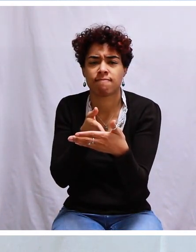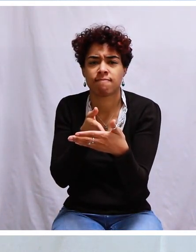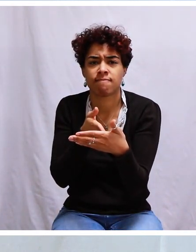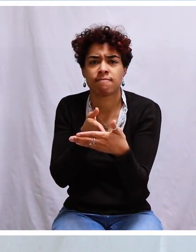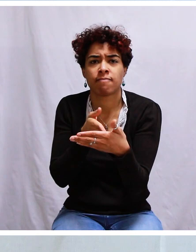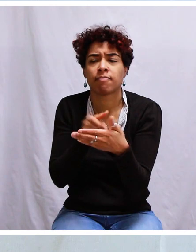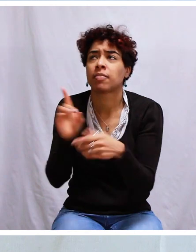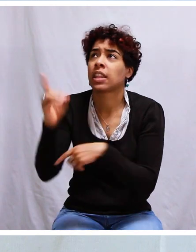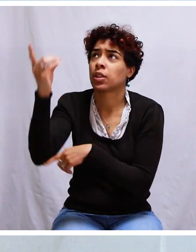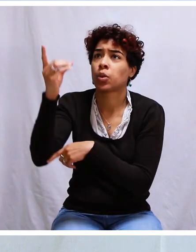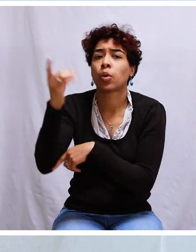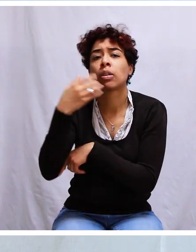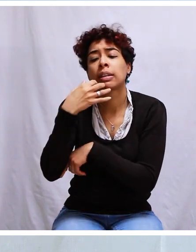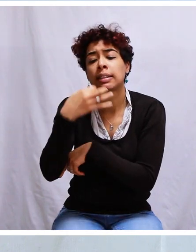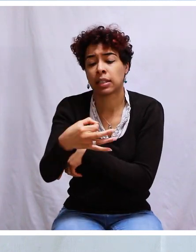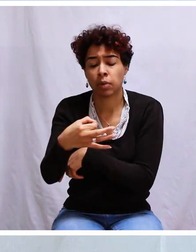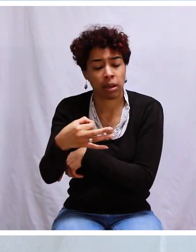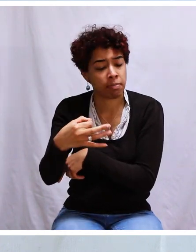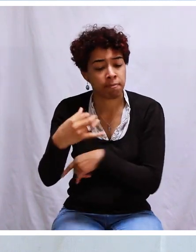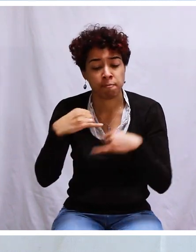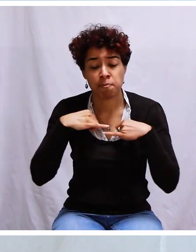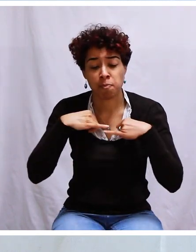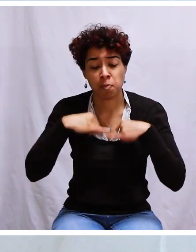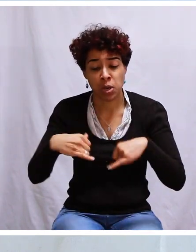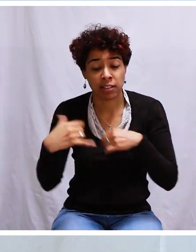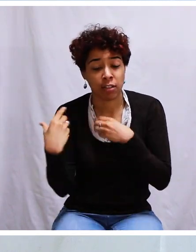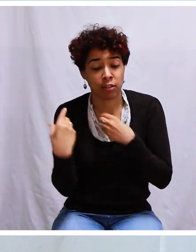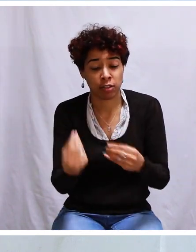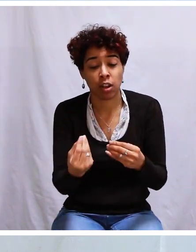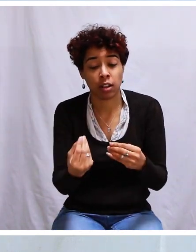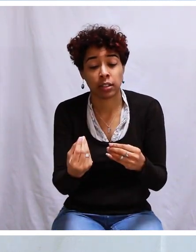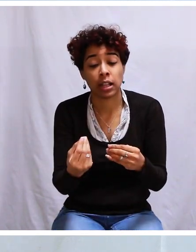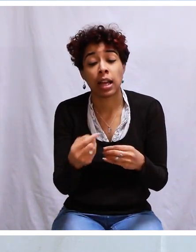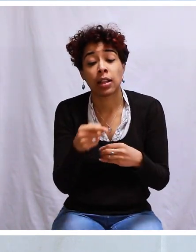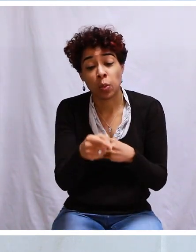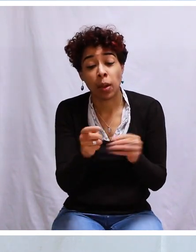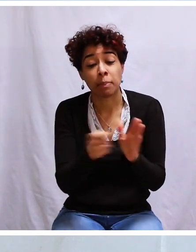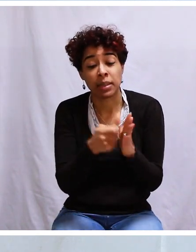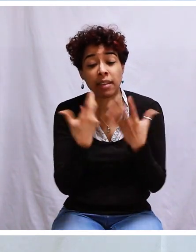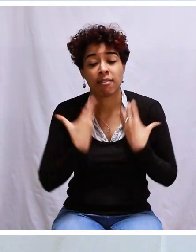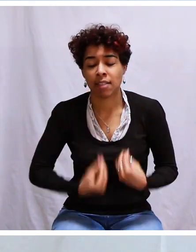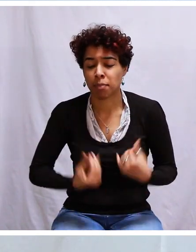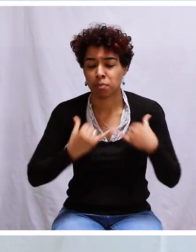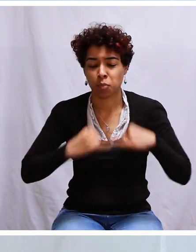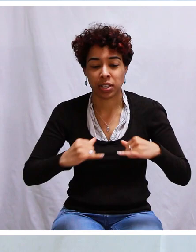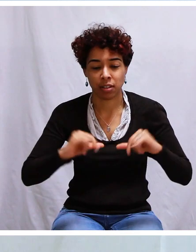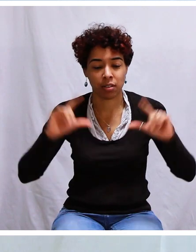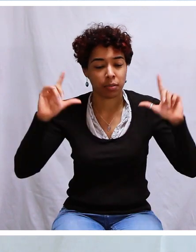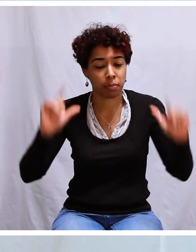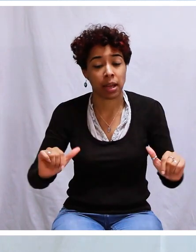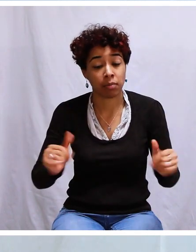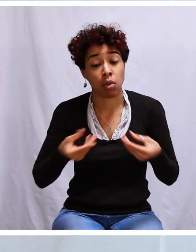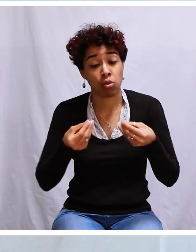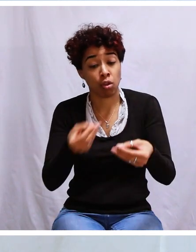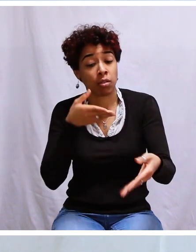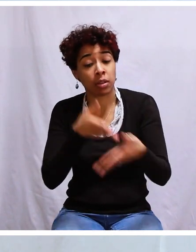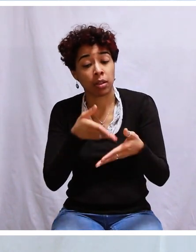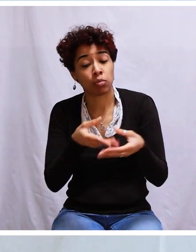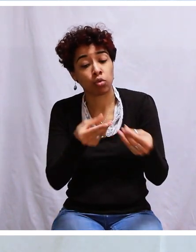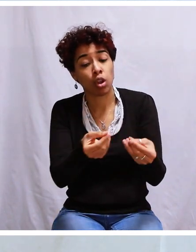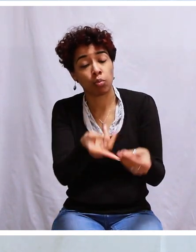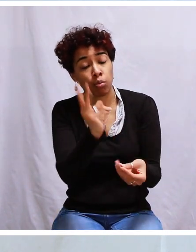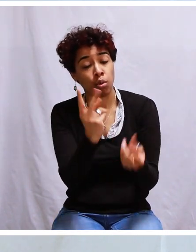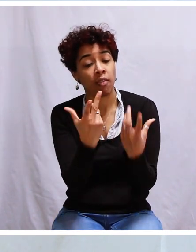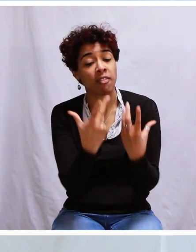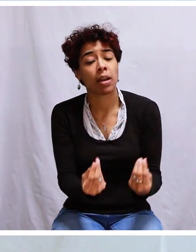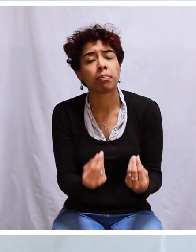Dieu est en train de lui dire, ma puissance va s'accomplir dans quoi ? Dans ta faiblesse. En clair, je permets cette épreuve pour t'affaiblir.